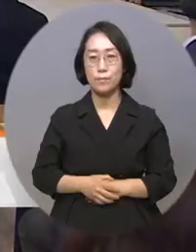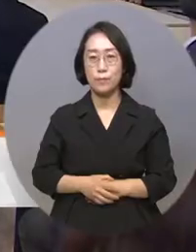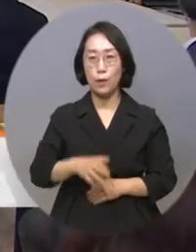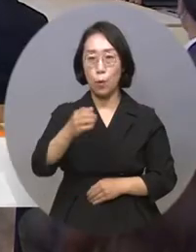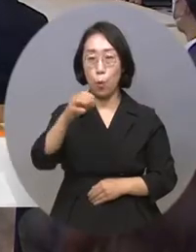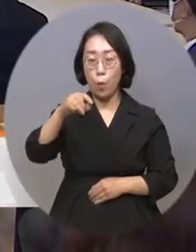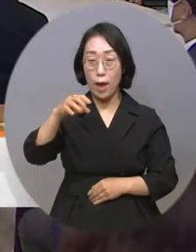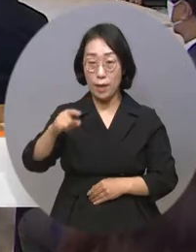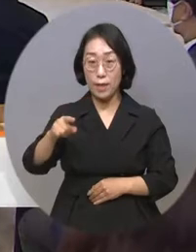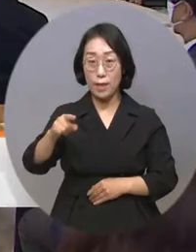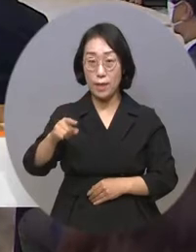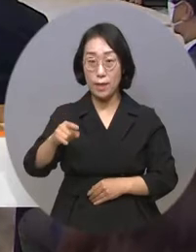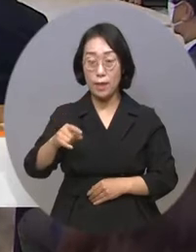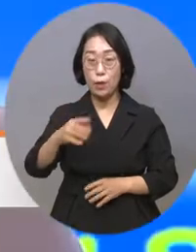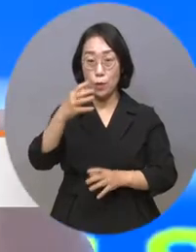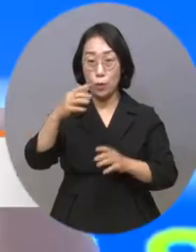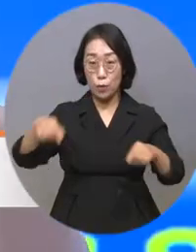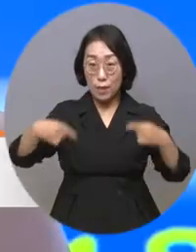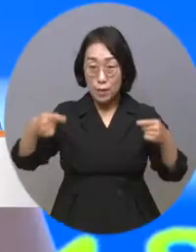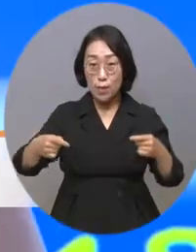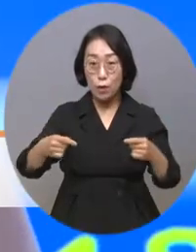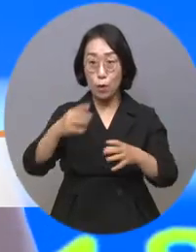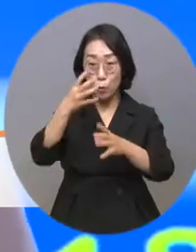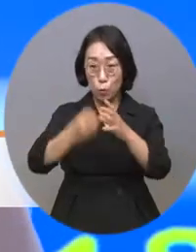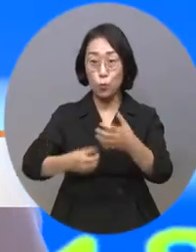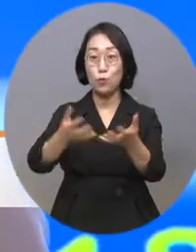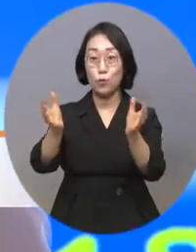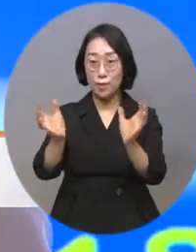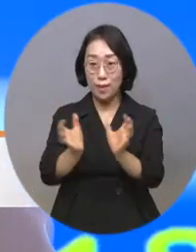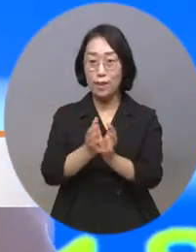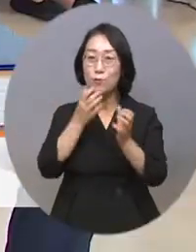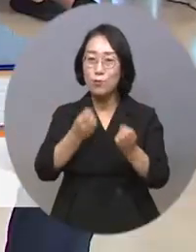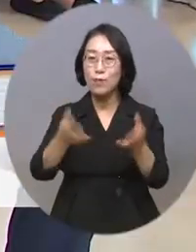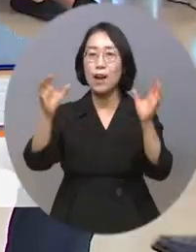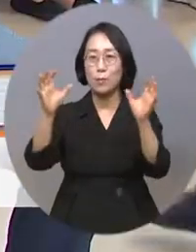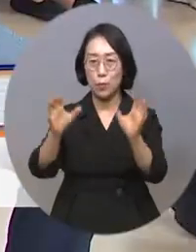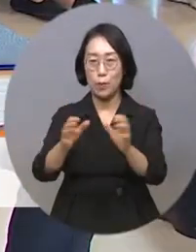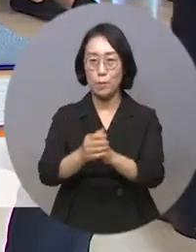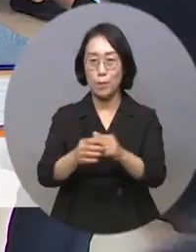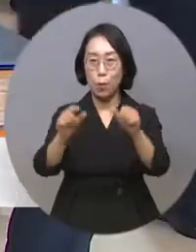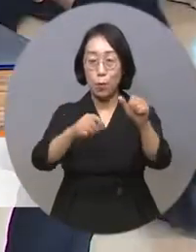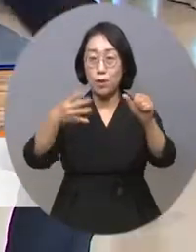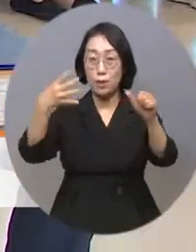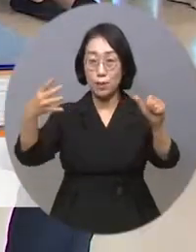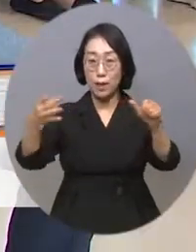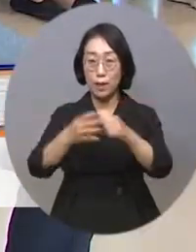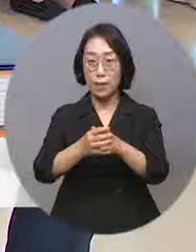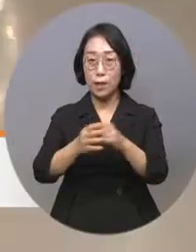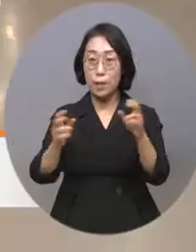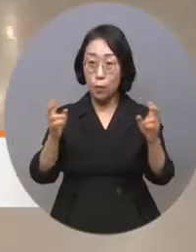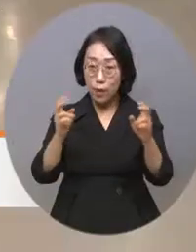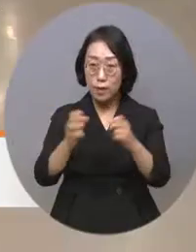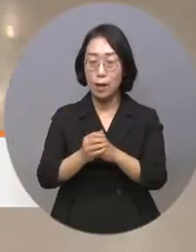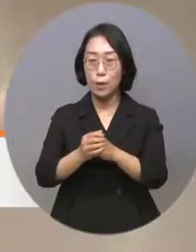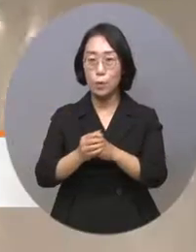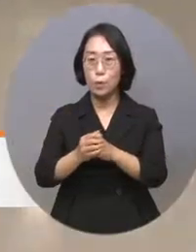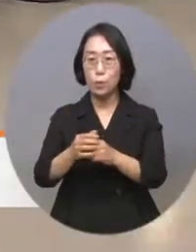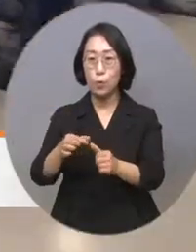코웨이 휠체어 농구단의 새 출발을 응원하는 자리가 열렸습니다. 지난 4일 코웨이와